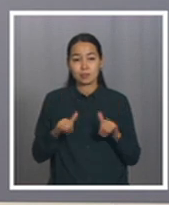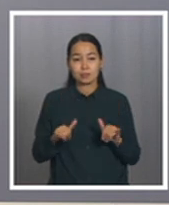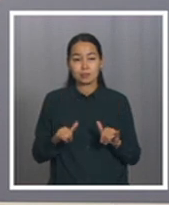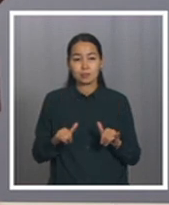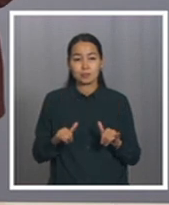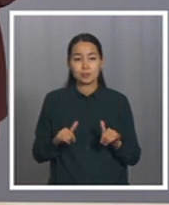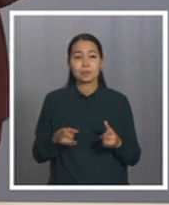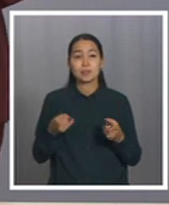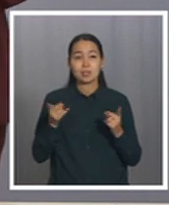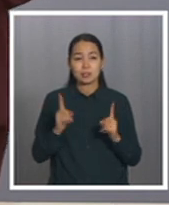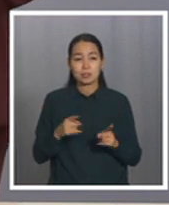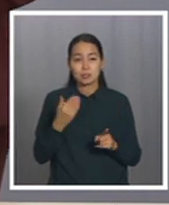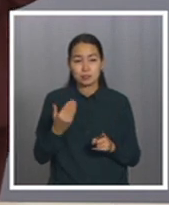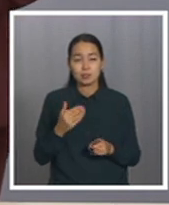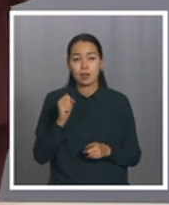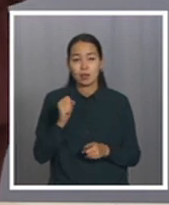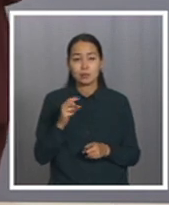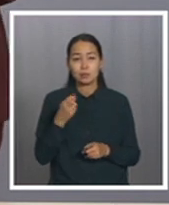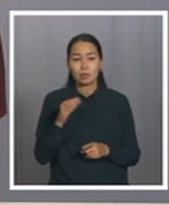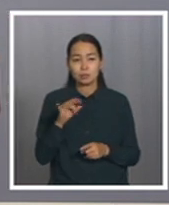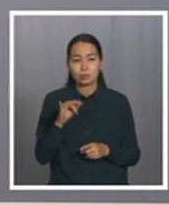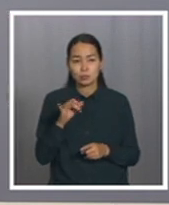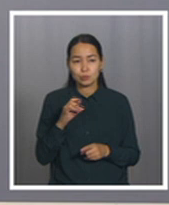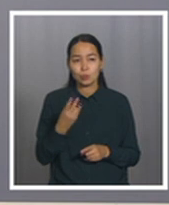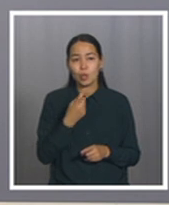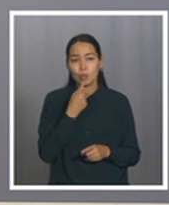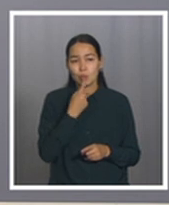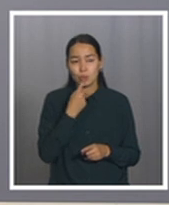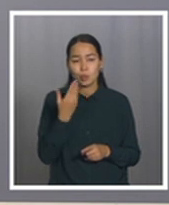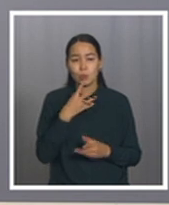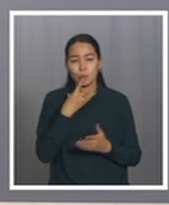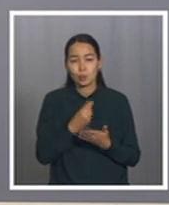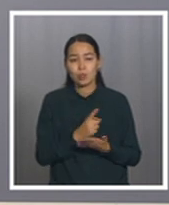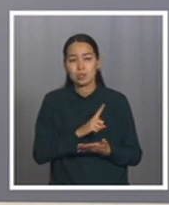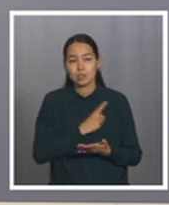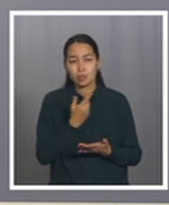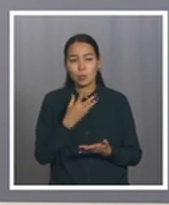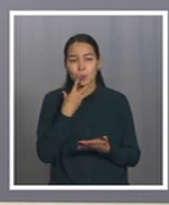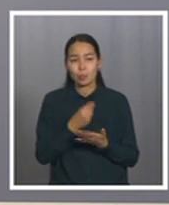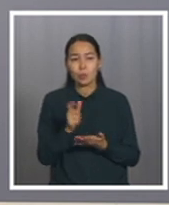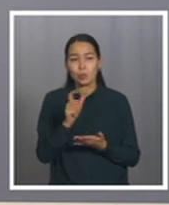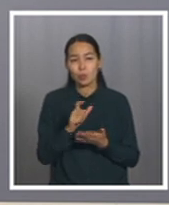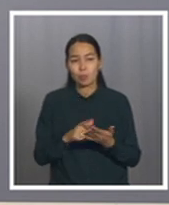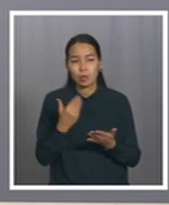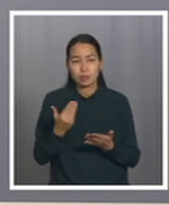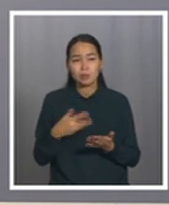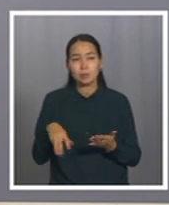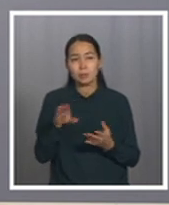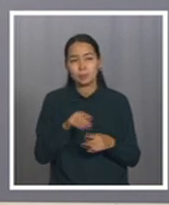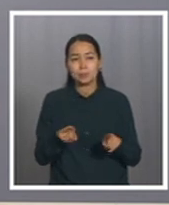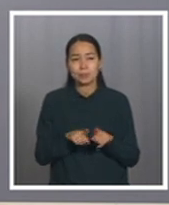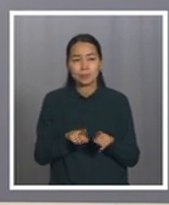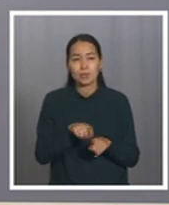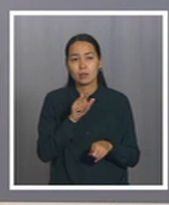Расында да Ахмет Байтұрсынұлының тіл, ой шеберлігі оның өлеңдерінде ғана емес, барша